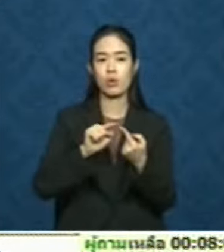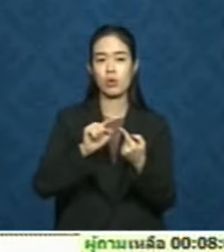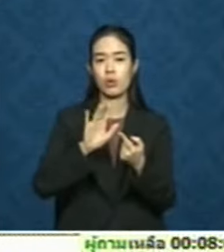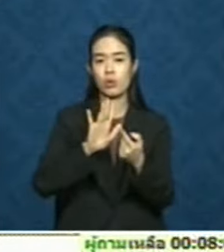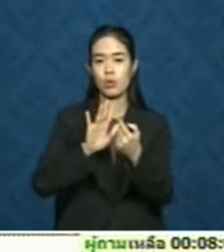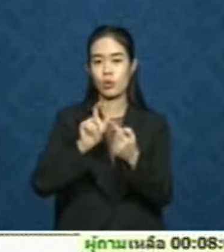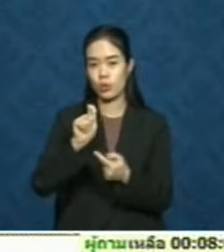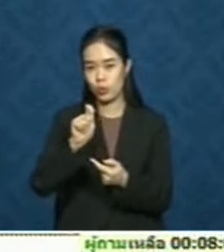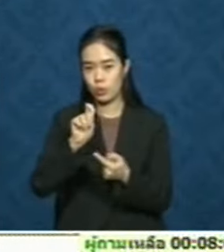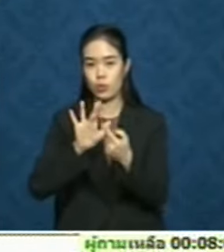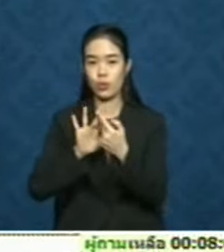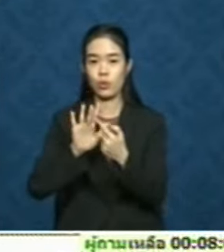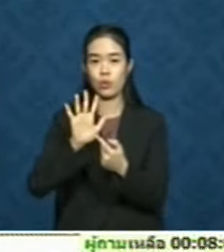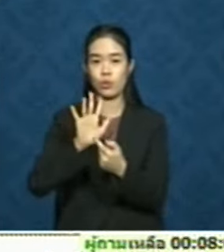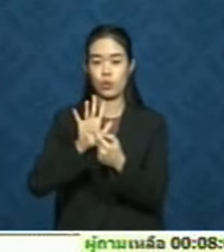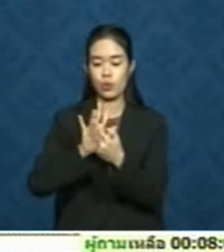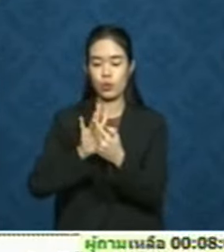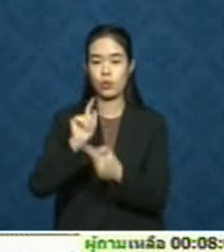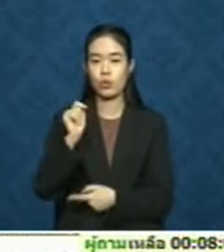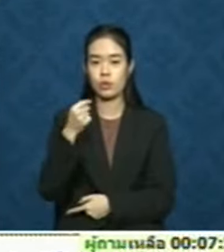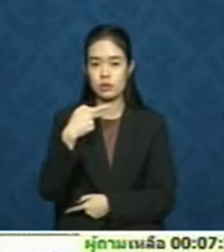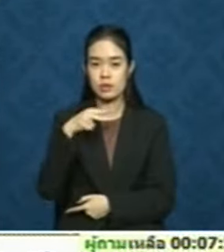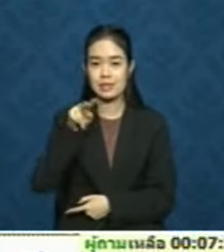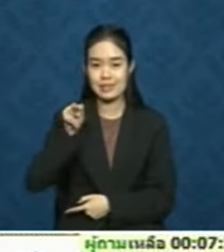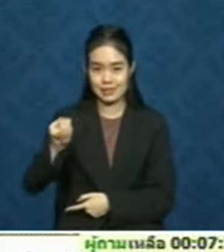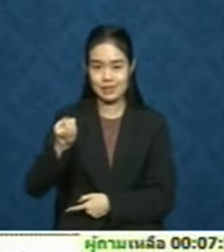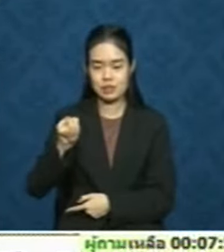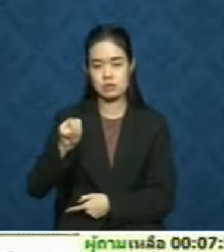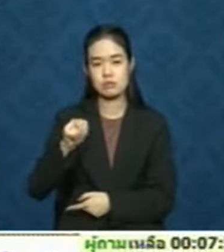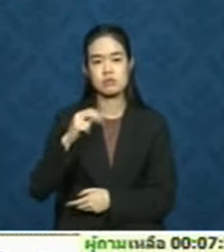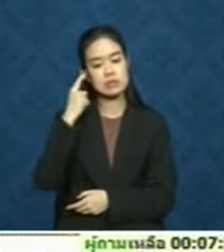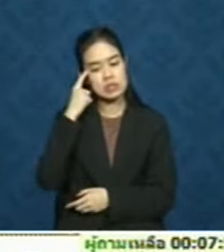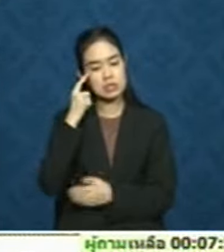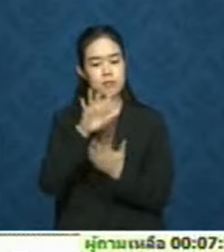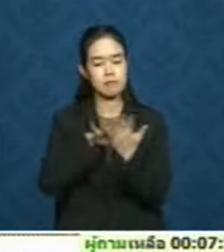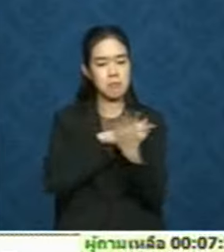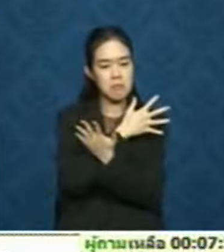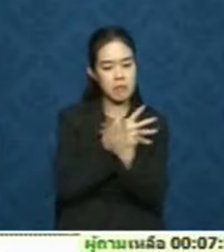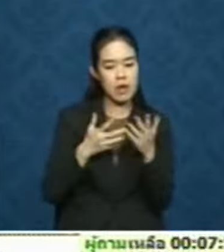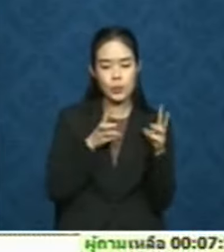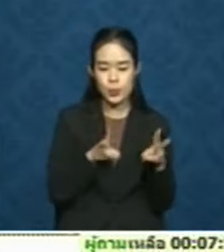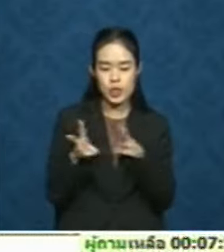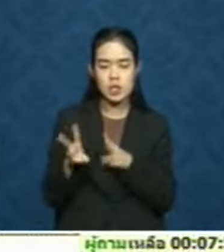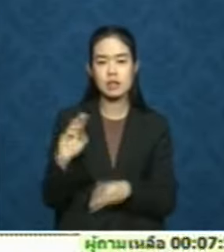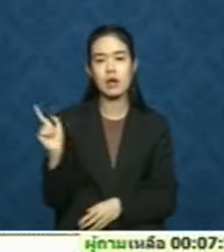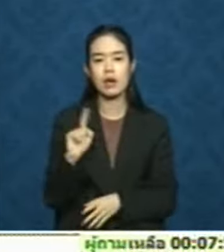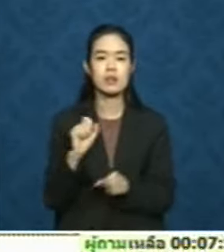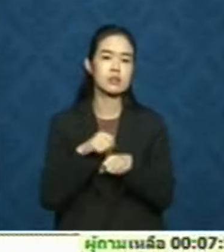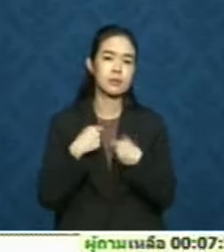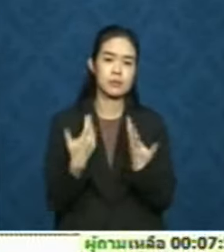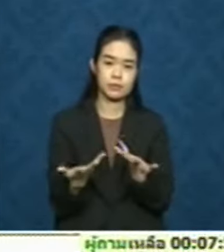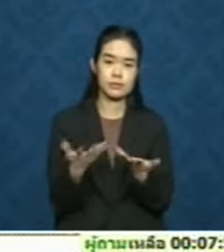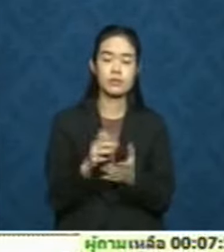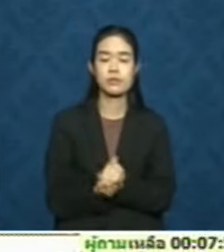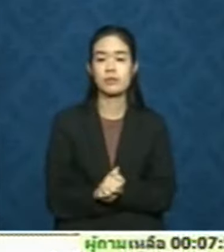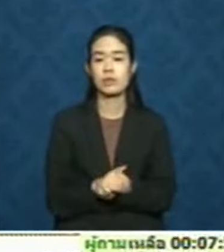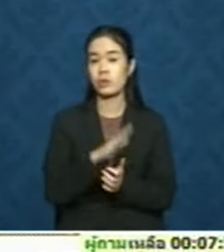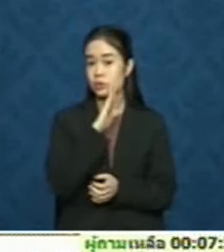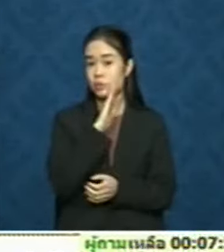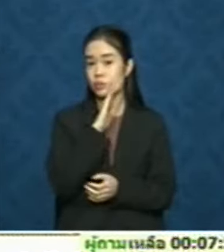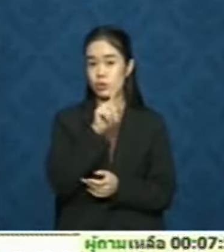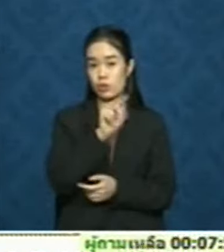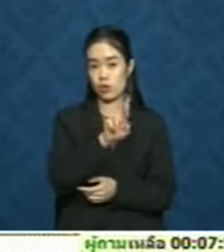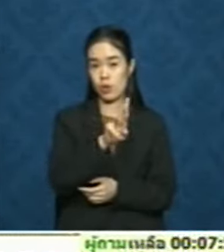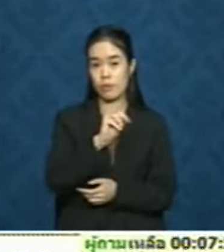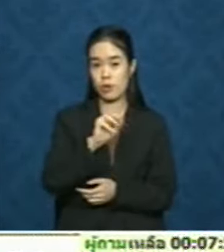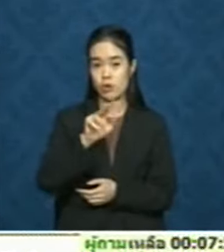ยกันจนเย็นเมื่อวานนี้นะครับว่าจะทำอย่างไรเขากราบเรียนว่าแม้ท่านรัฐมนตรีจะเปลี่ยนแนวก็แล้วก็ต